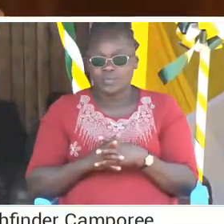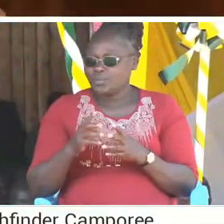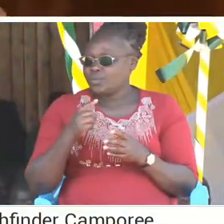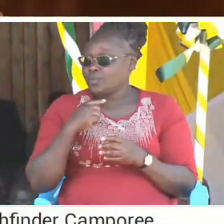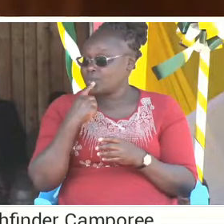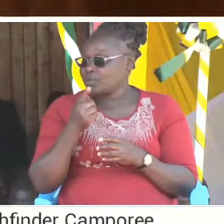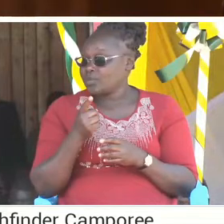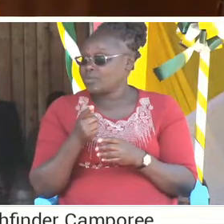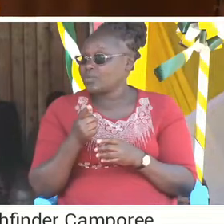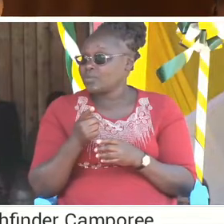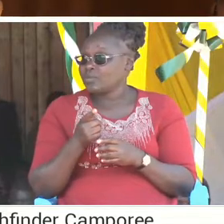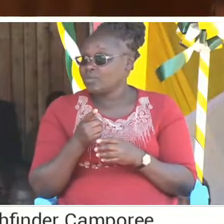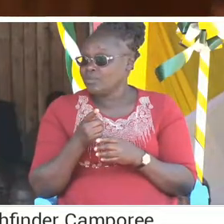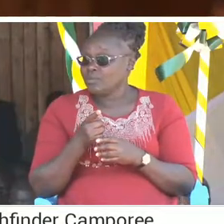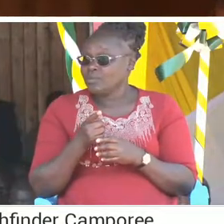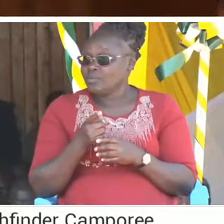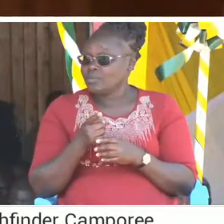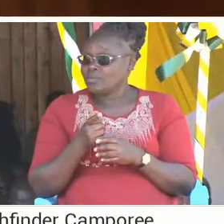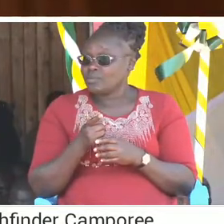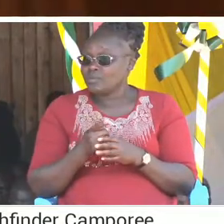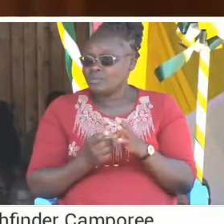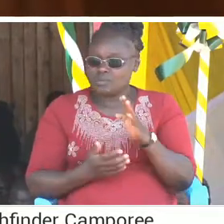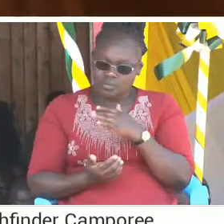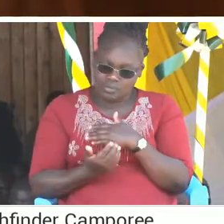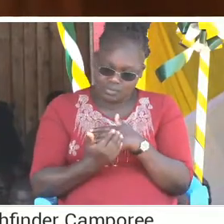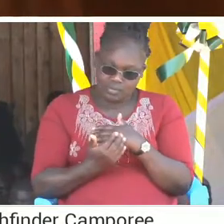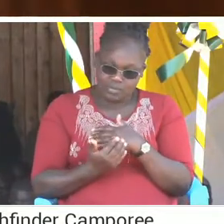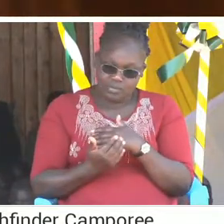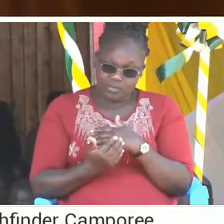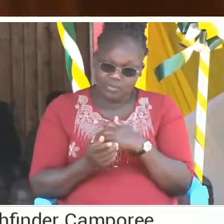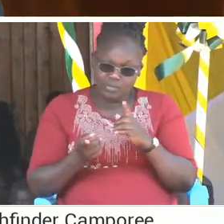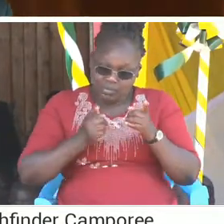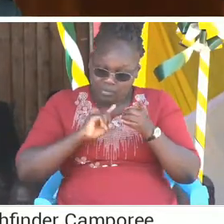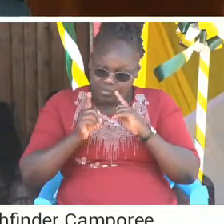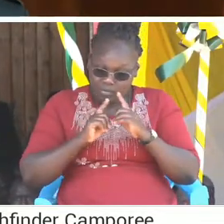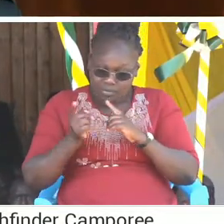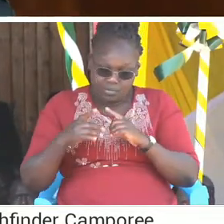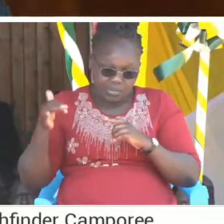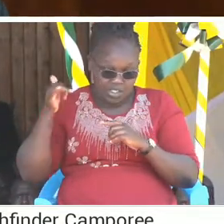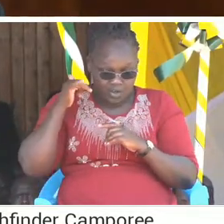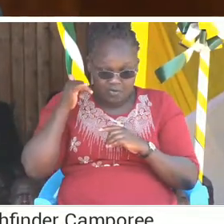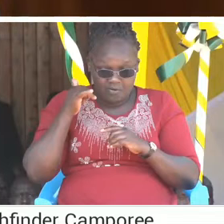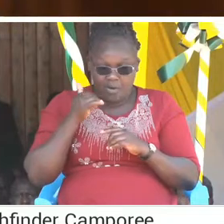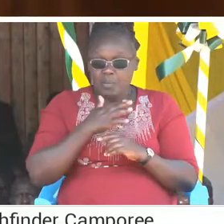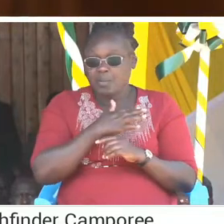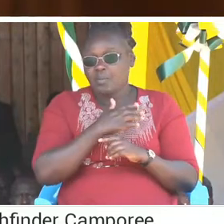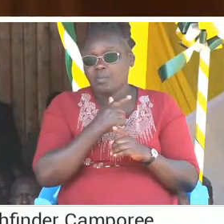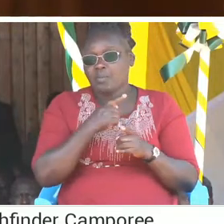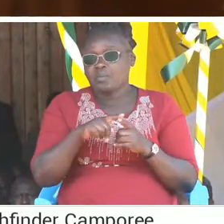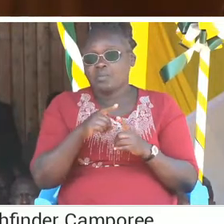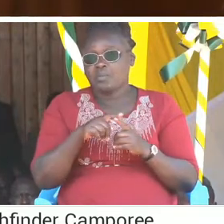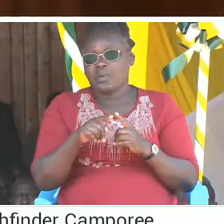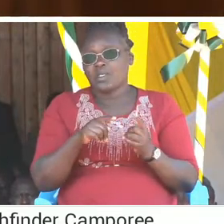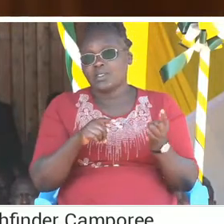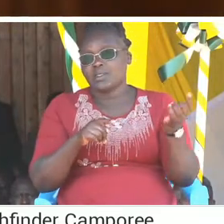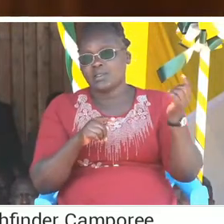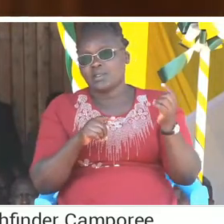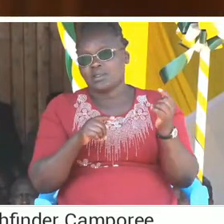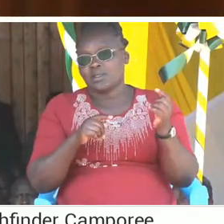vile alipata nafasi ya kuongea nami na baadaye akanichulisha kwamba mheshimiwa DJ ndiye atakuja